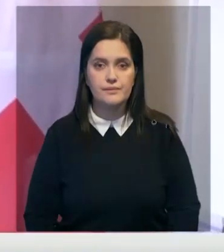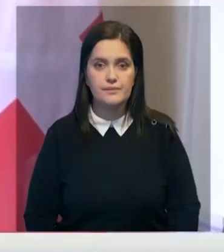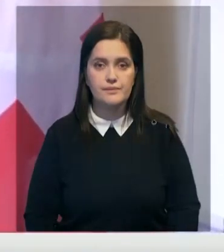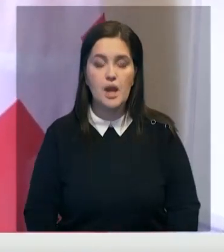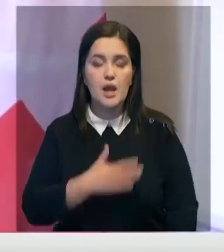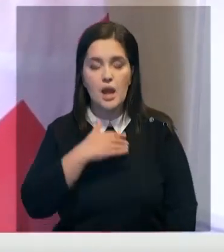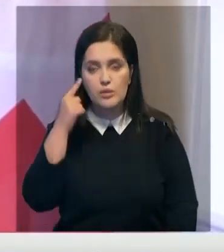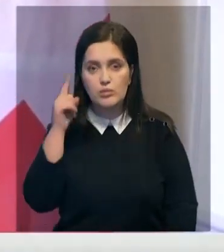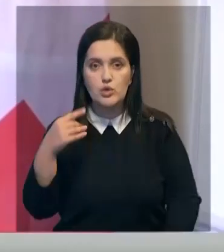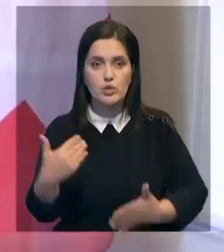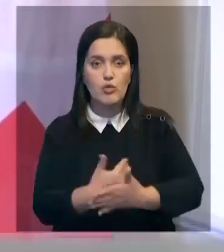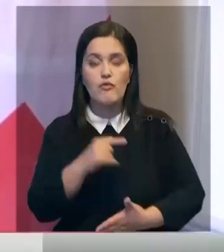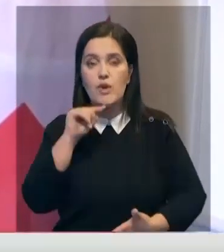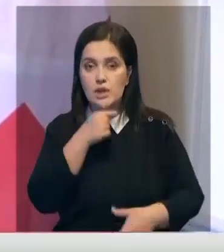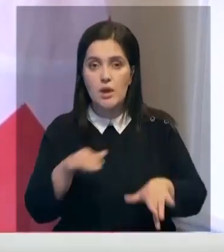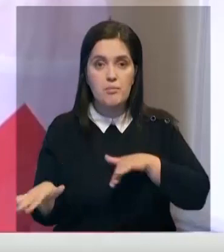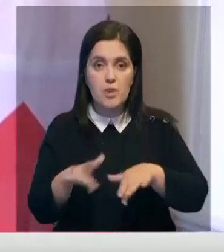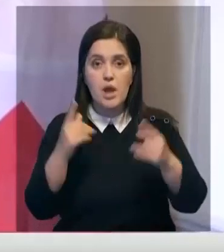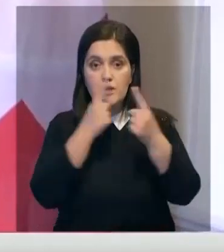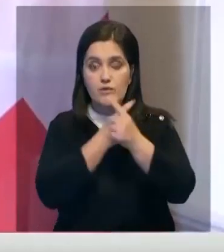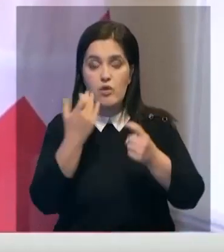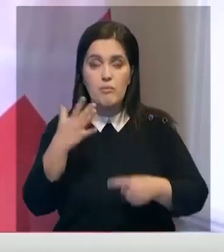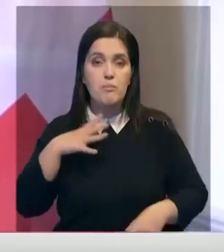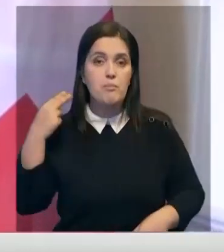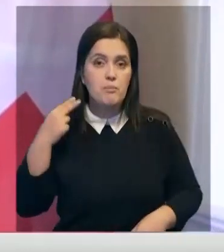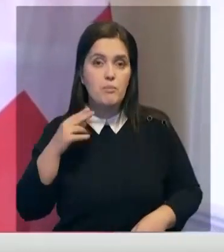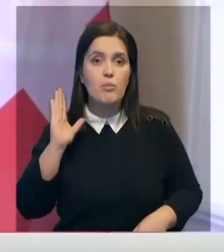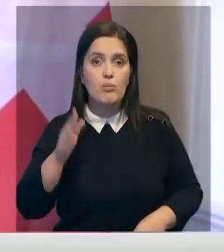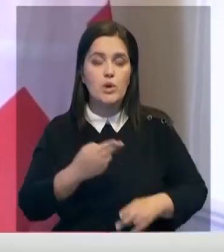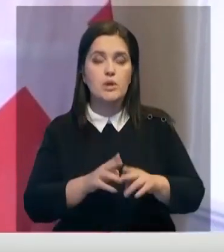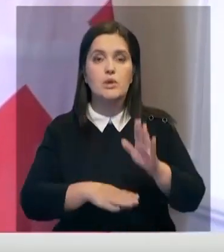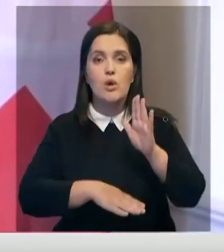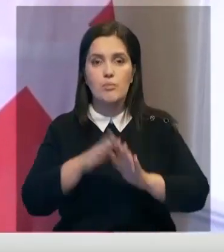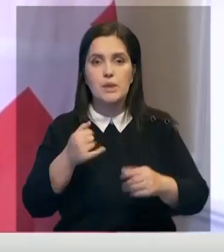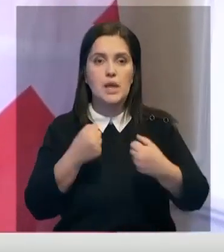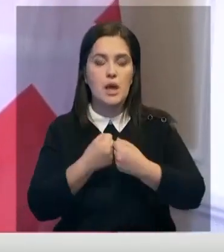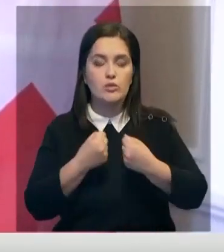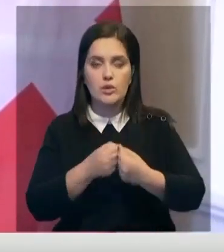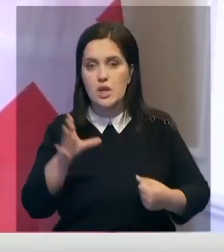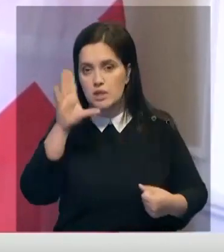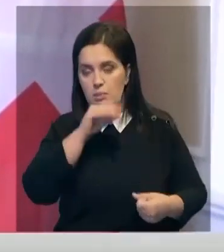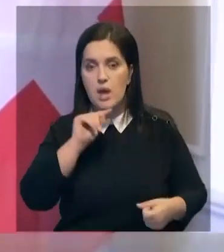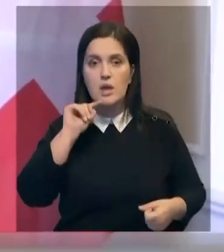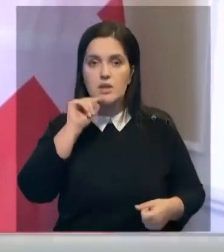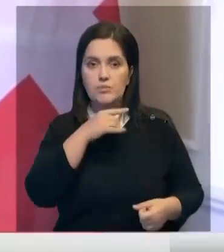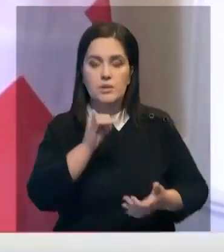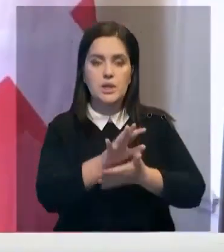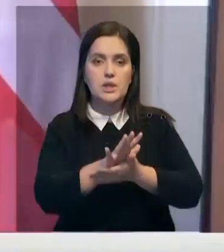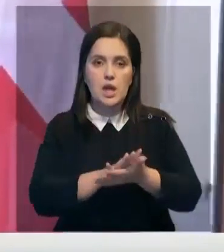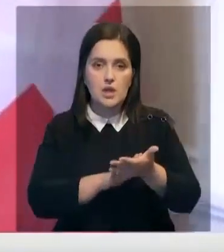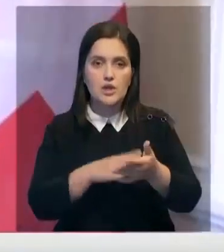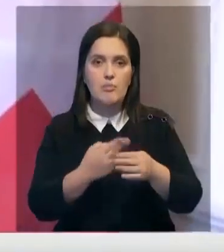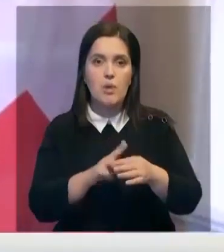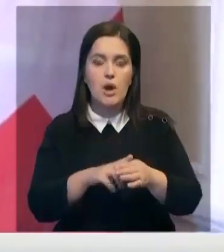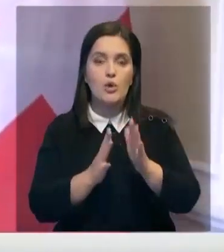Я думаю, что новые экономические меры, озвученные вашим президентом, приведут к стабильности и конкурентоспособности экономики и дальнейшему